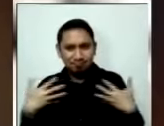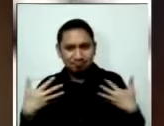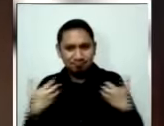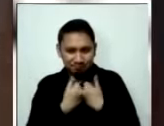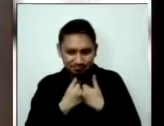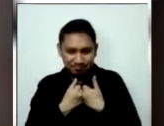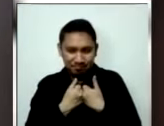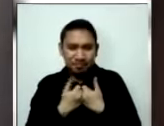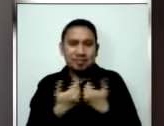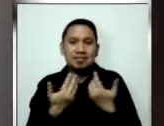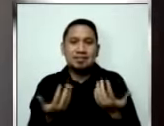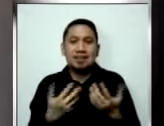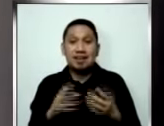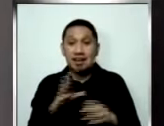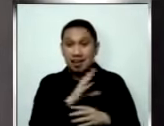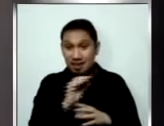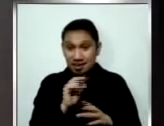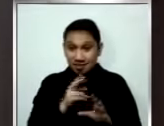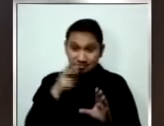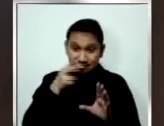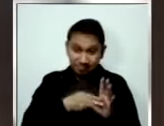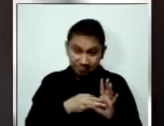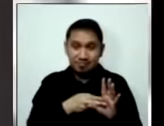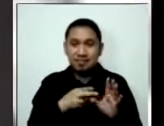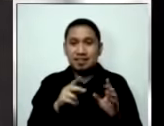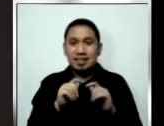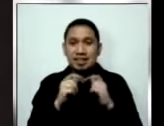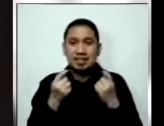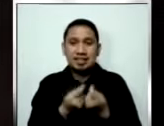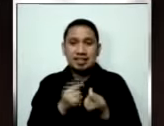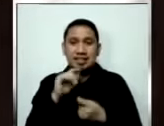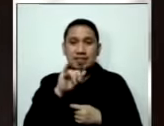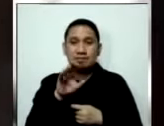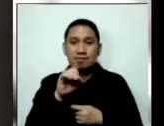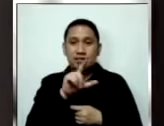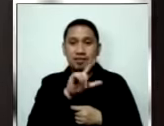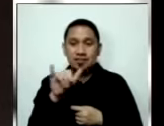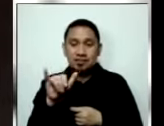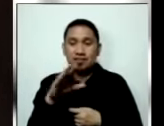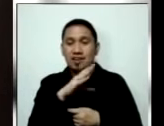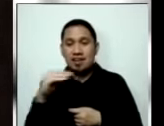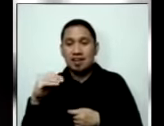Nakijoin din dyan ang Team Jolly, sina Sofia Pablo at Allen Ansay.